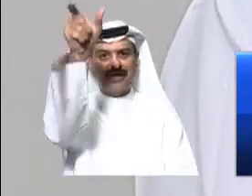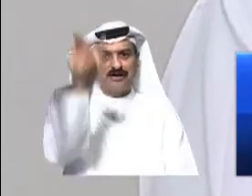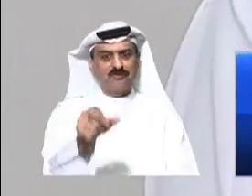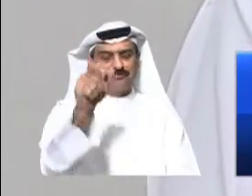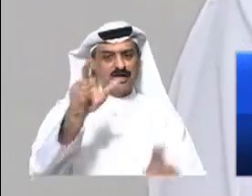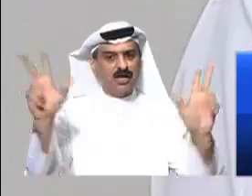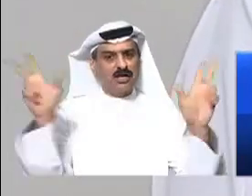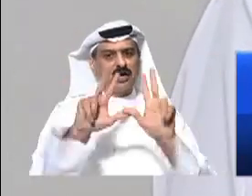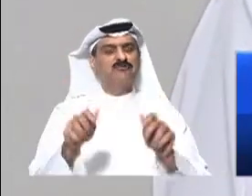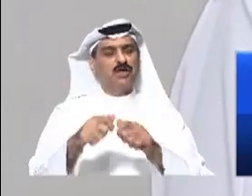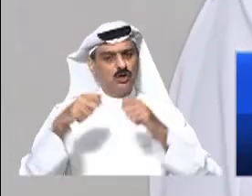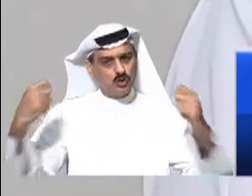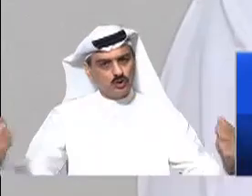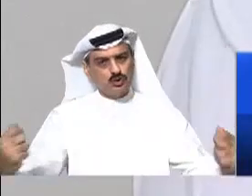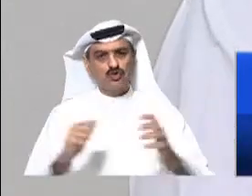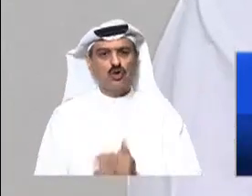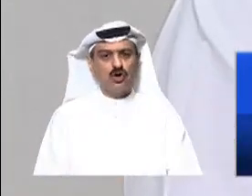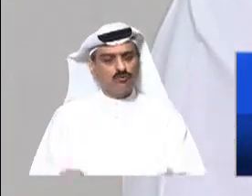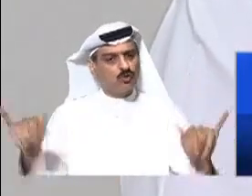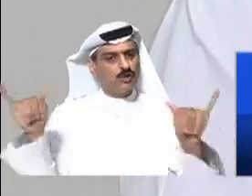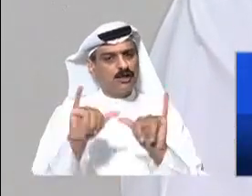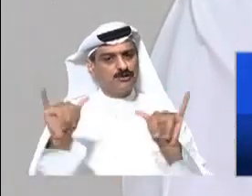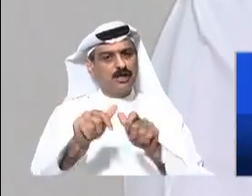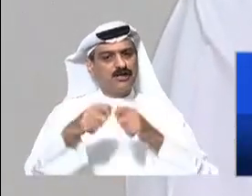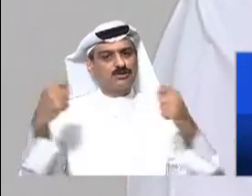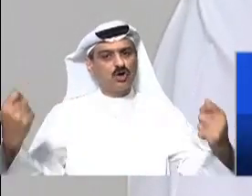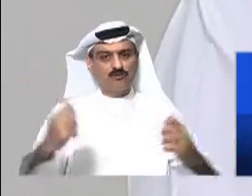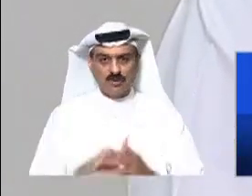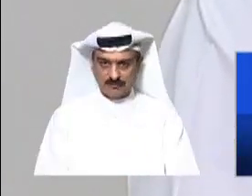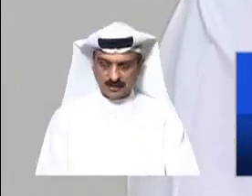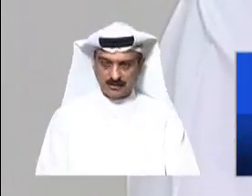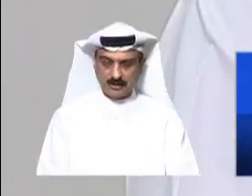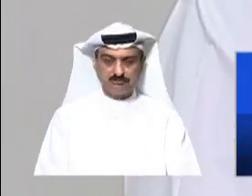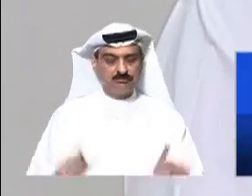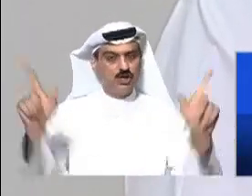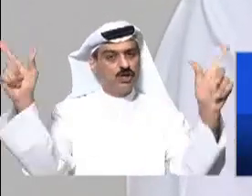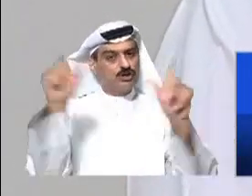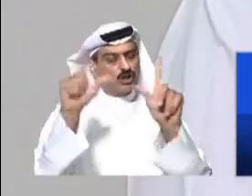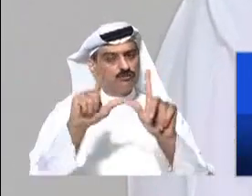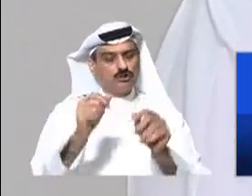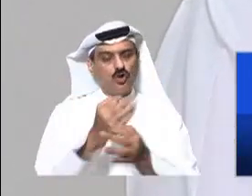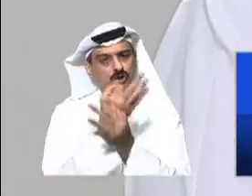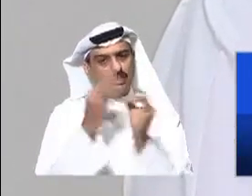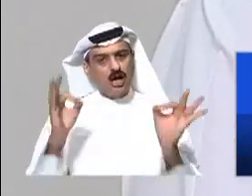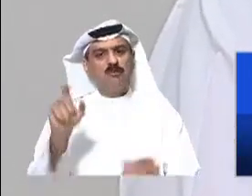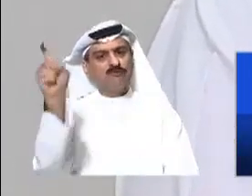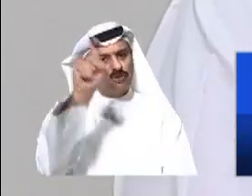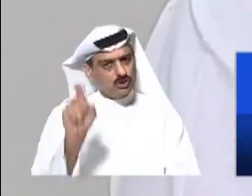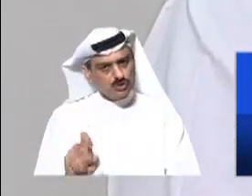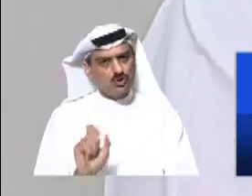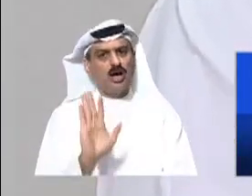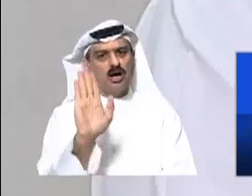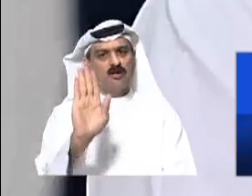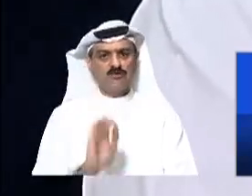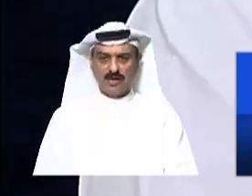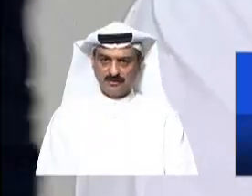القنوات والصحف والإلكترونية كذلك لإدلاء بأي سؤال أو استفسار عن